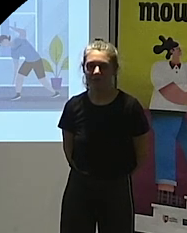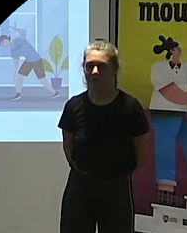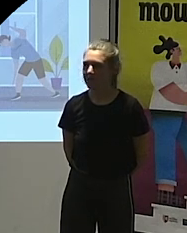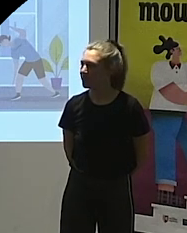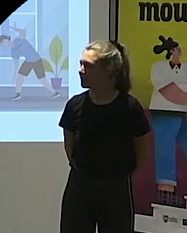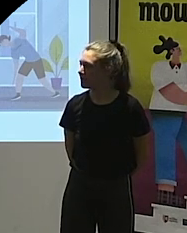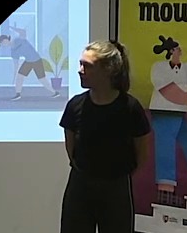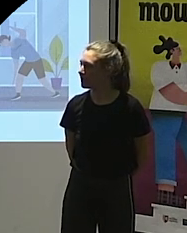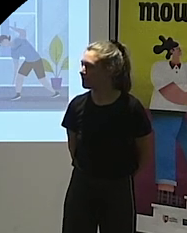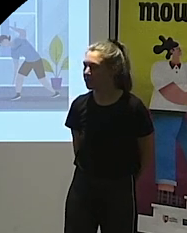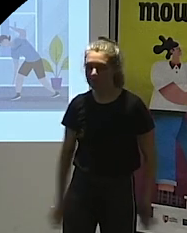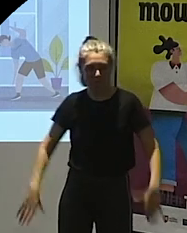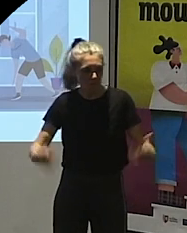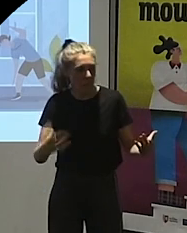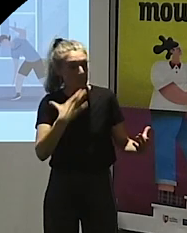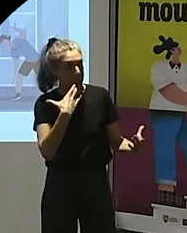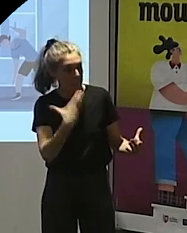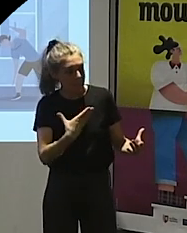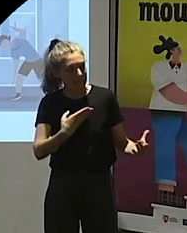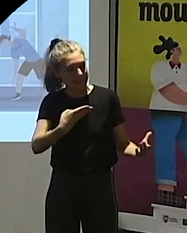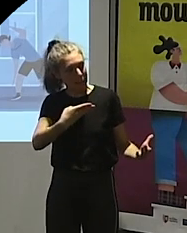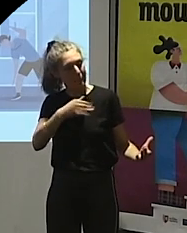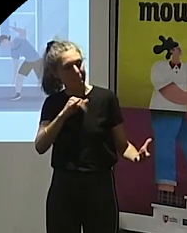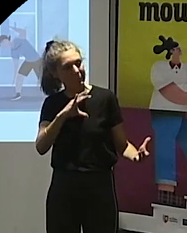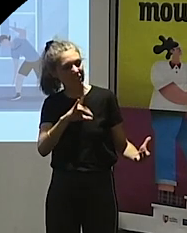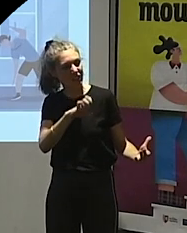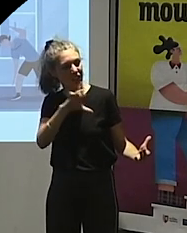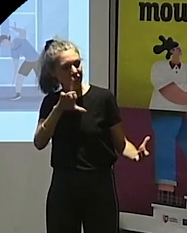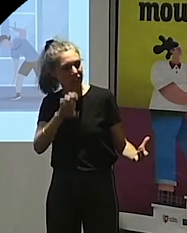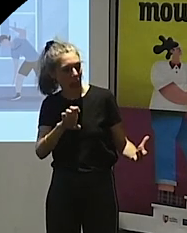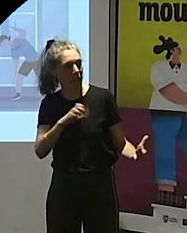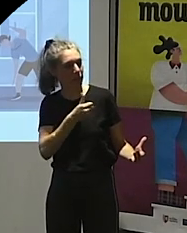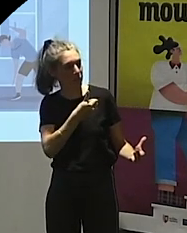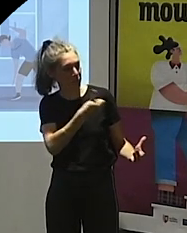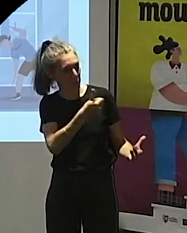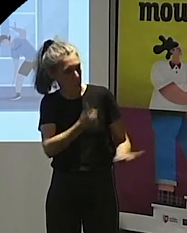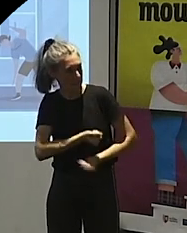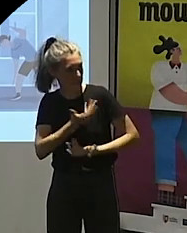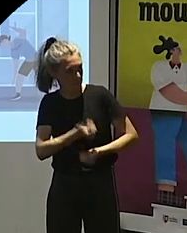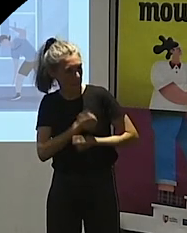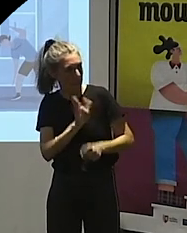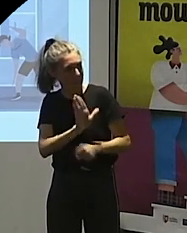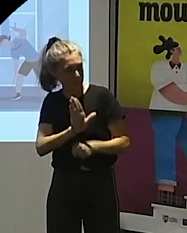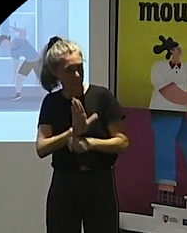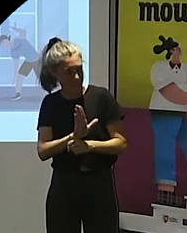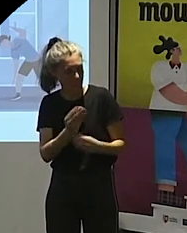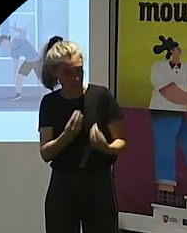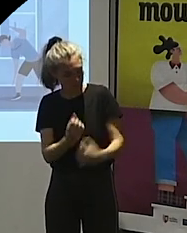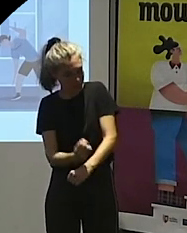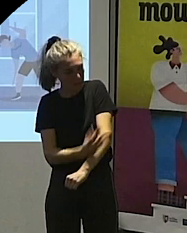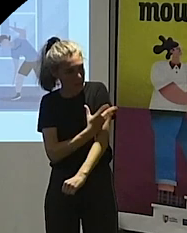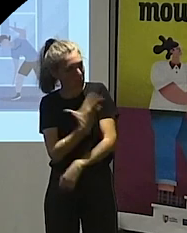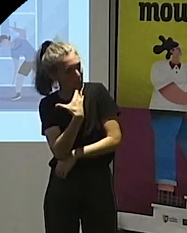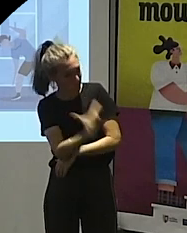Eh bien, merci Michel pour ce témoignage assez fort qui aborde du